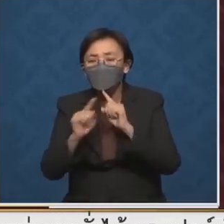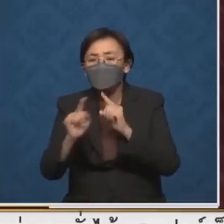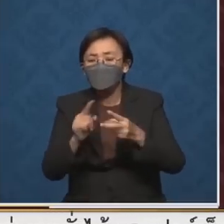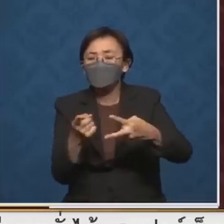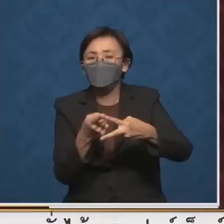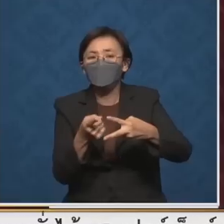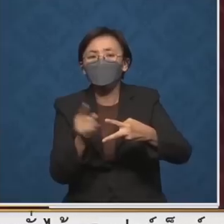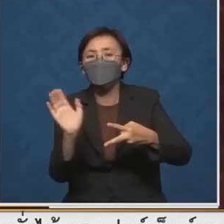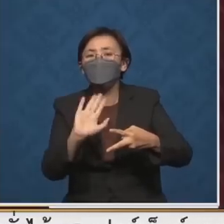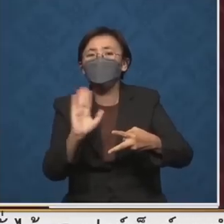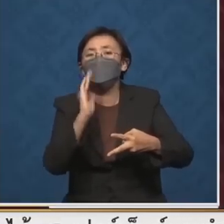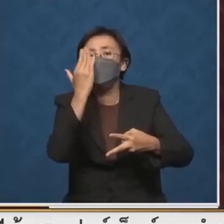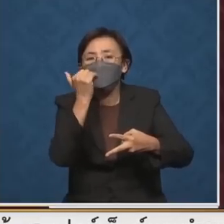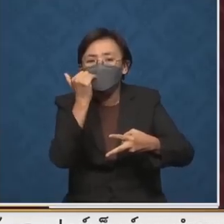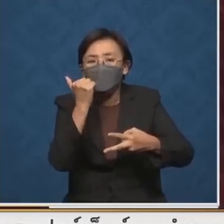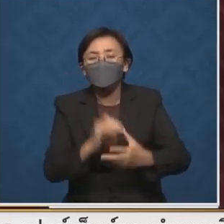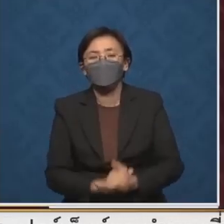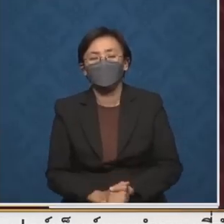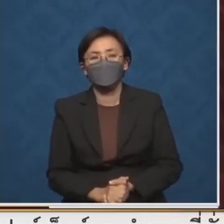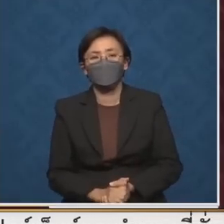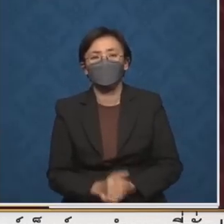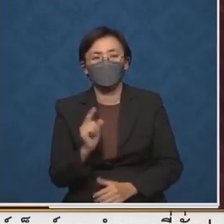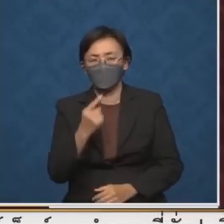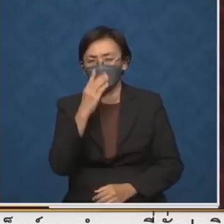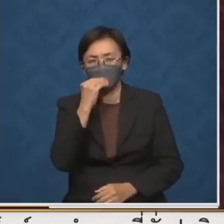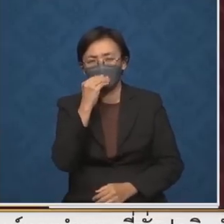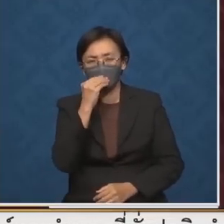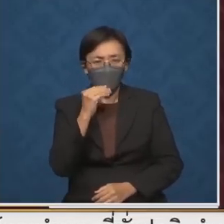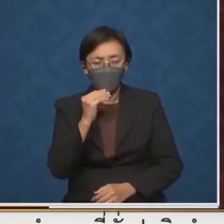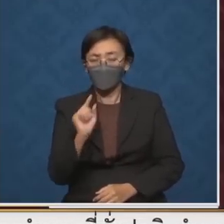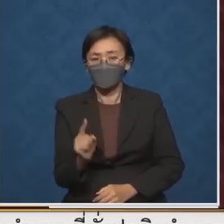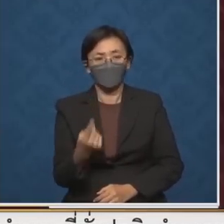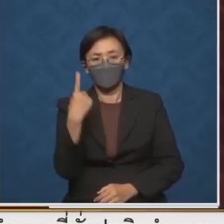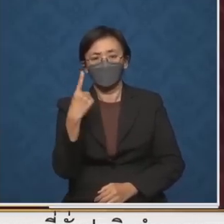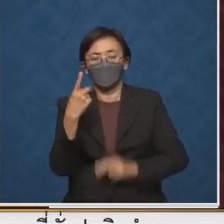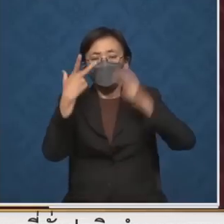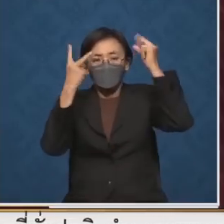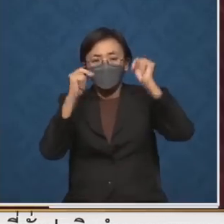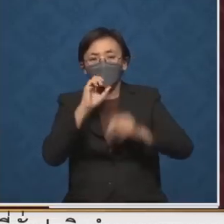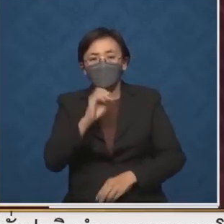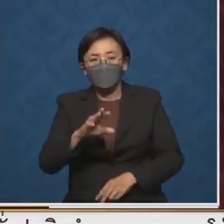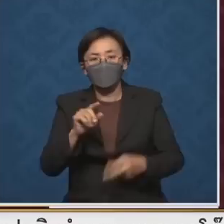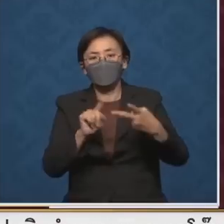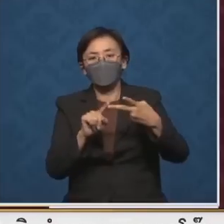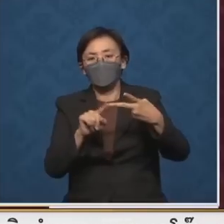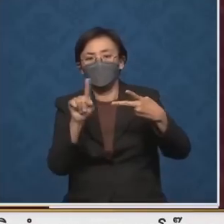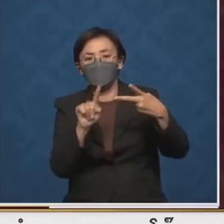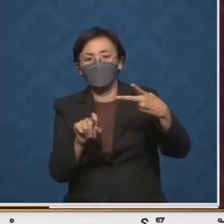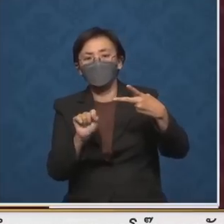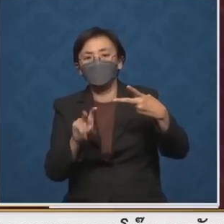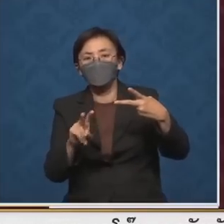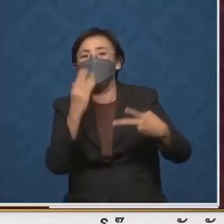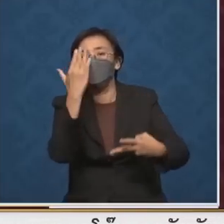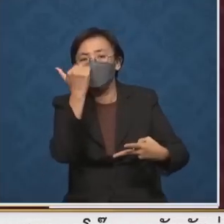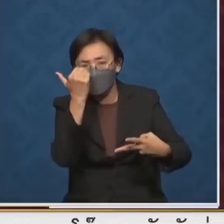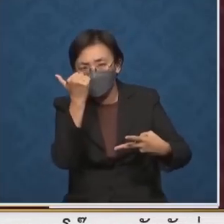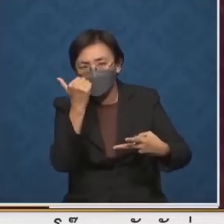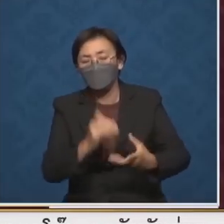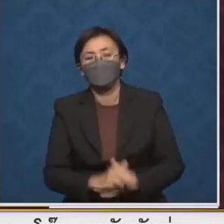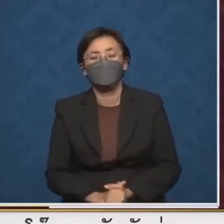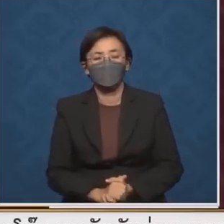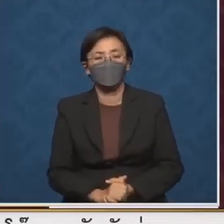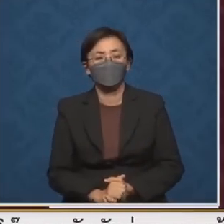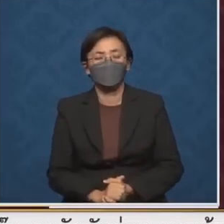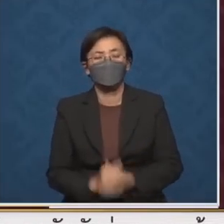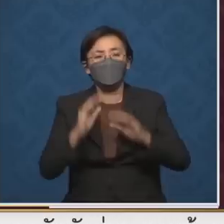ไมท่พูประโยกแรกออกมาจากปากของท่ใยกเลยSinovacและทำไมรฐ